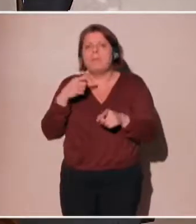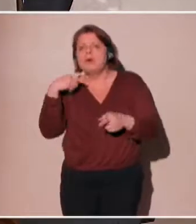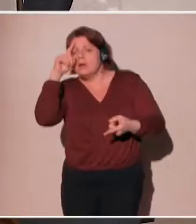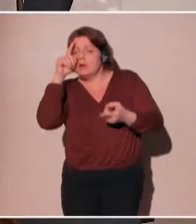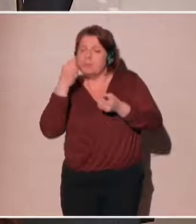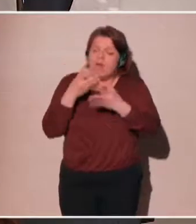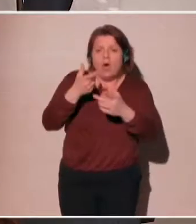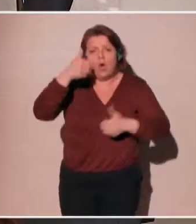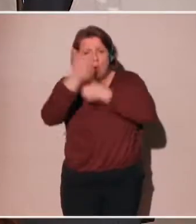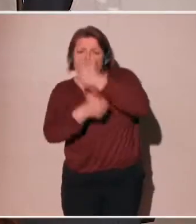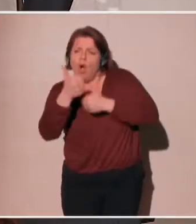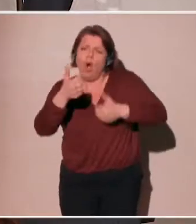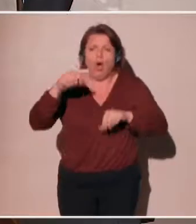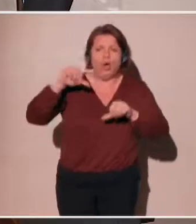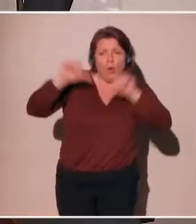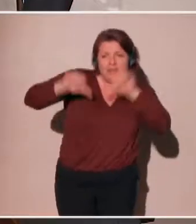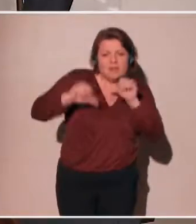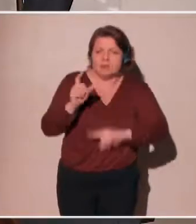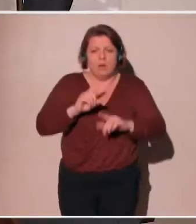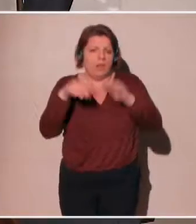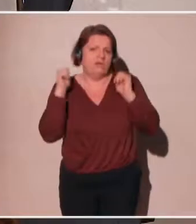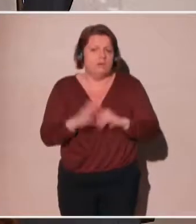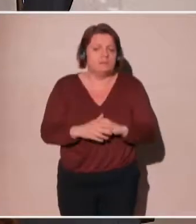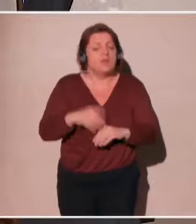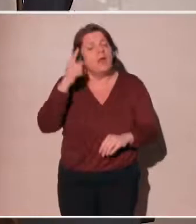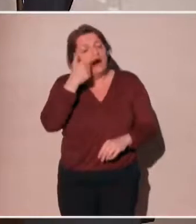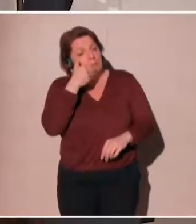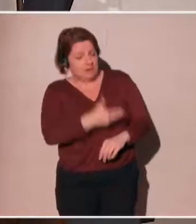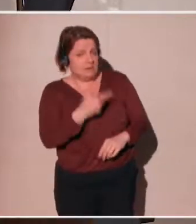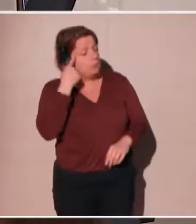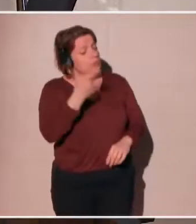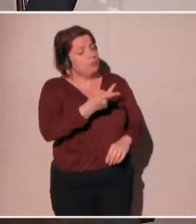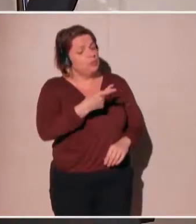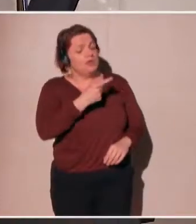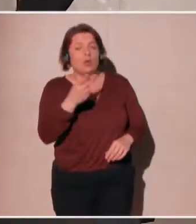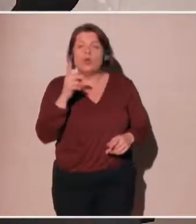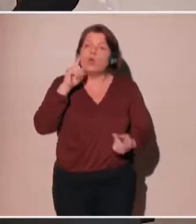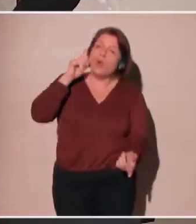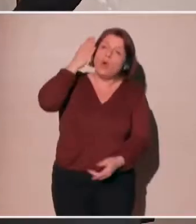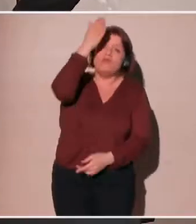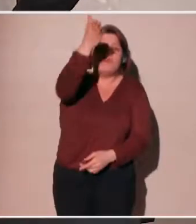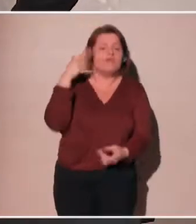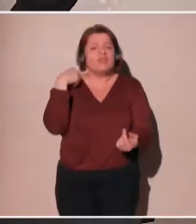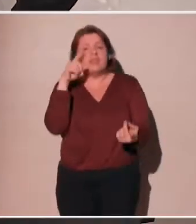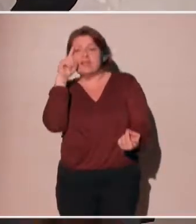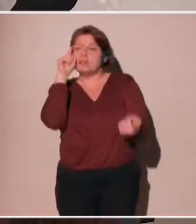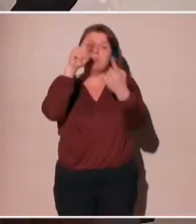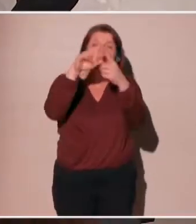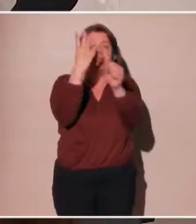concurrence et de compétition. Merci. Pour vous deux, quels sont les principaux défis à l'avenir pour l'IA,